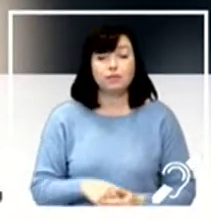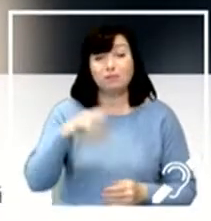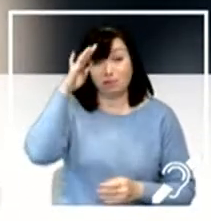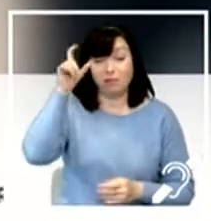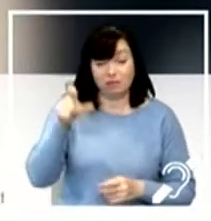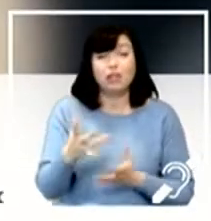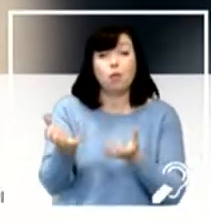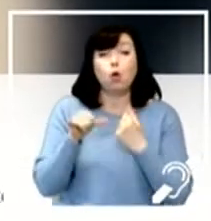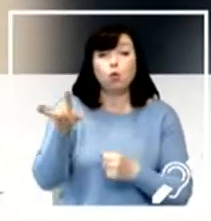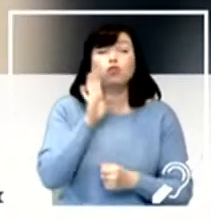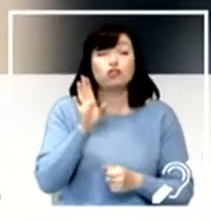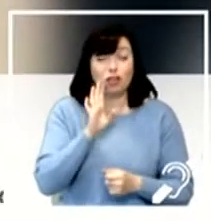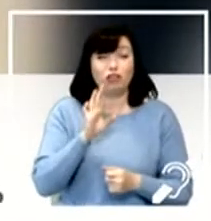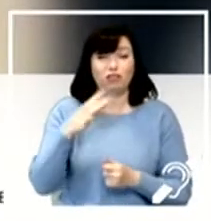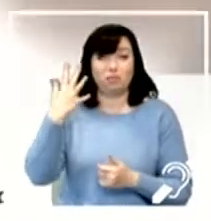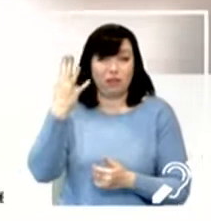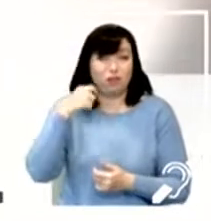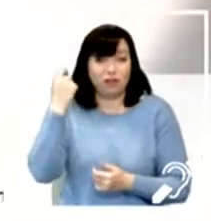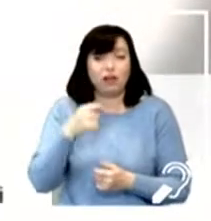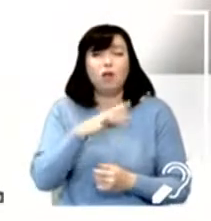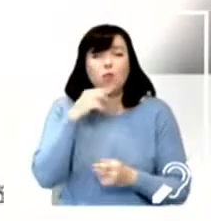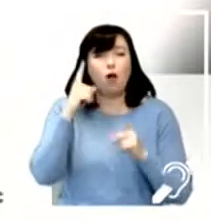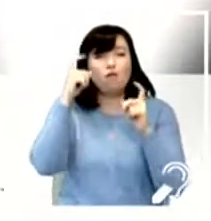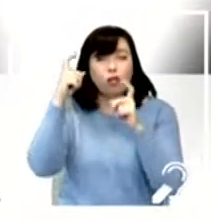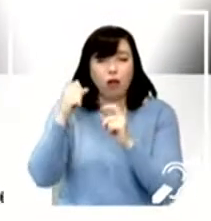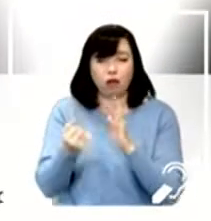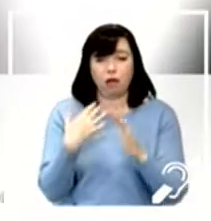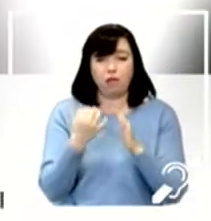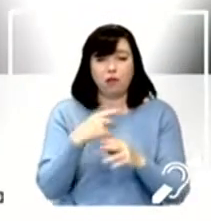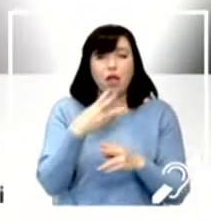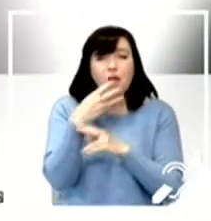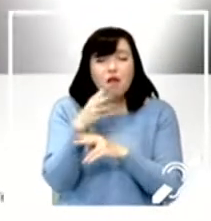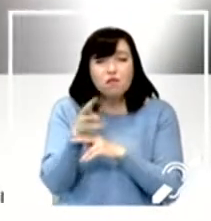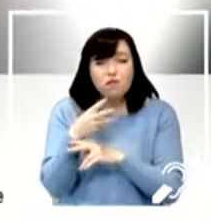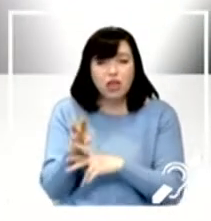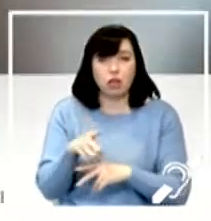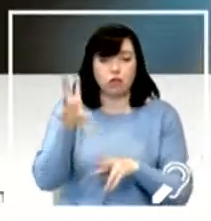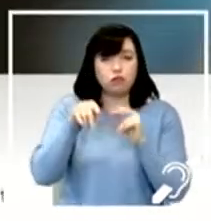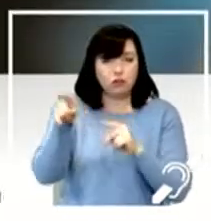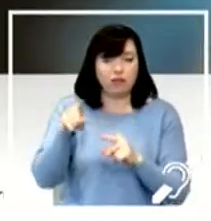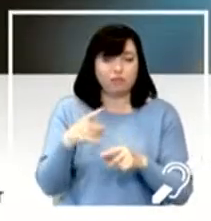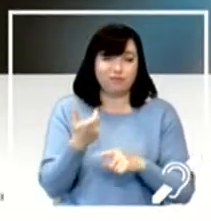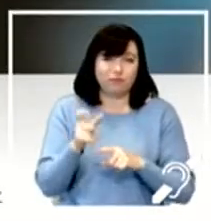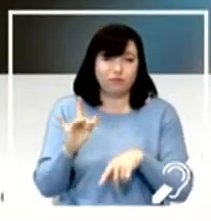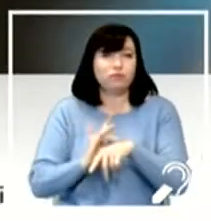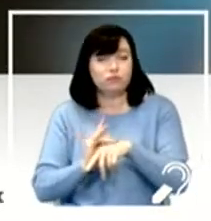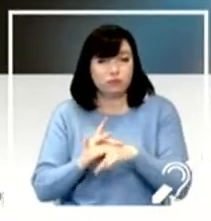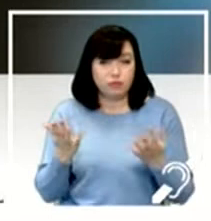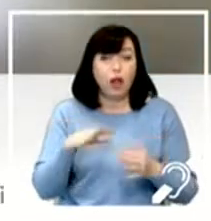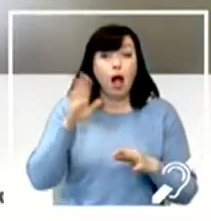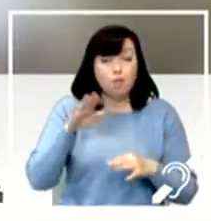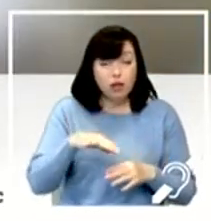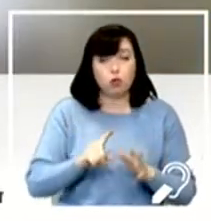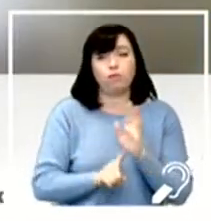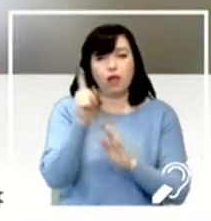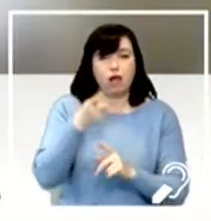Suspectul a primit de la femeie de 54 de ani mai multe fotografii și înregistrări video cu aceasta în ipostaze intime. Apoi, individul a trecut